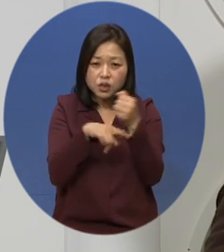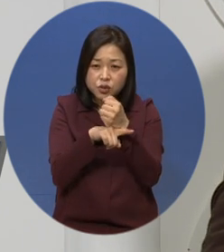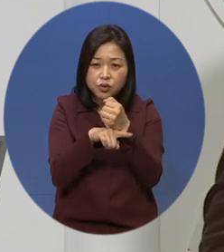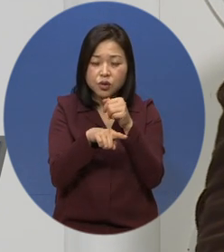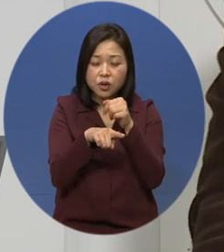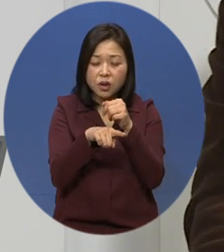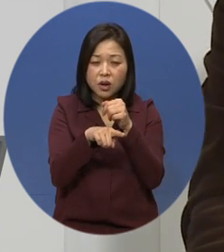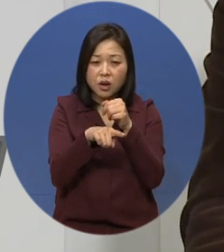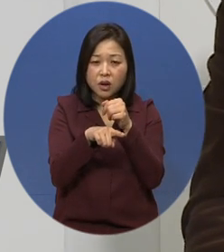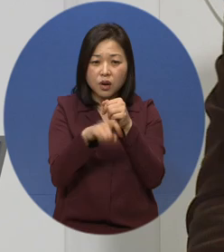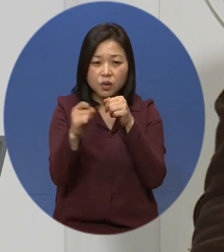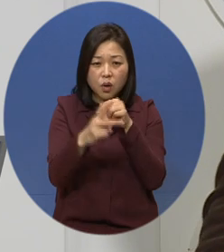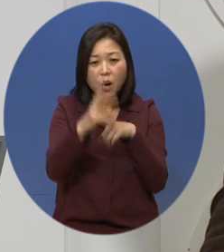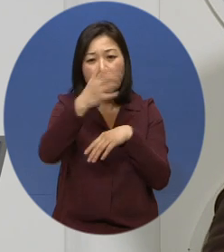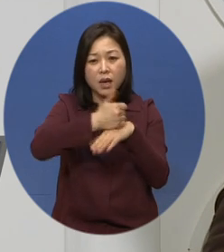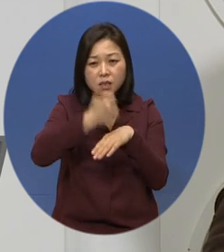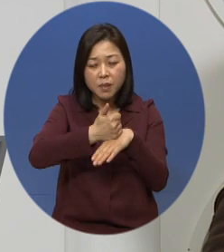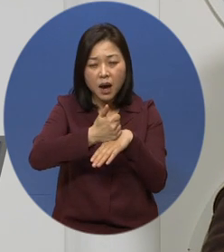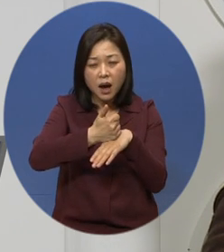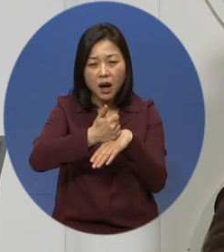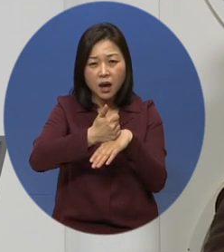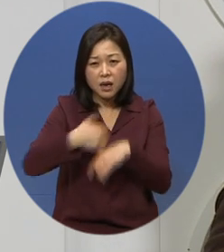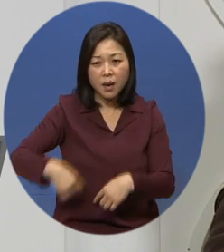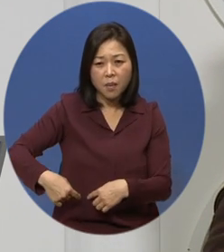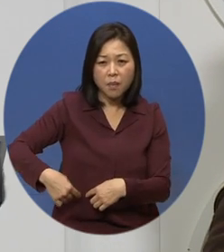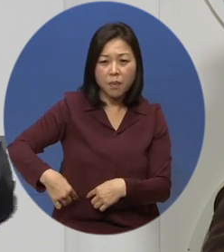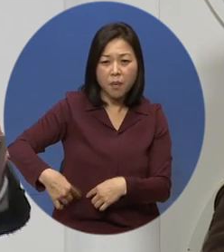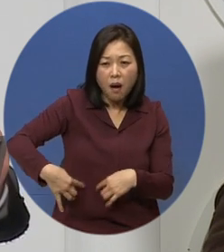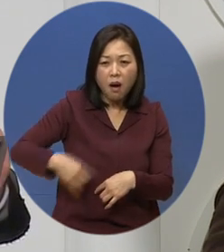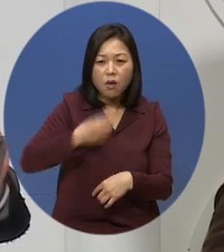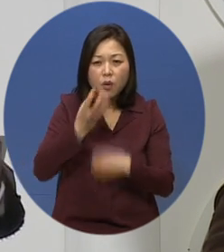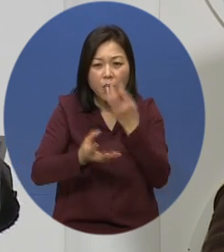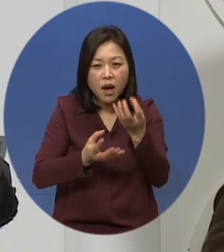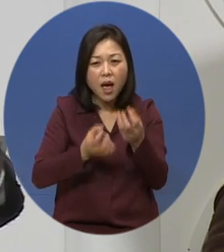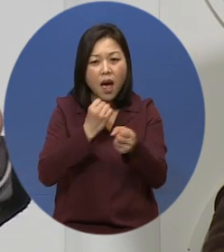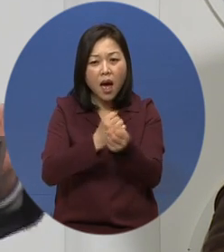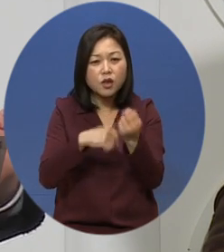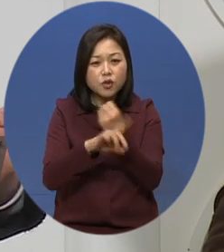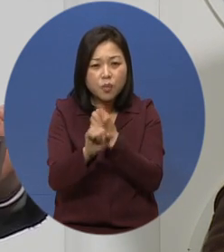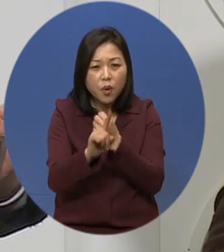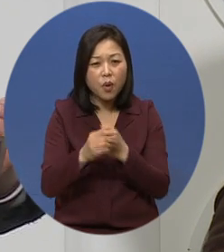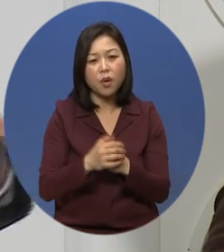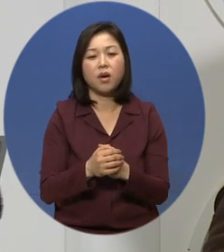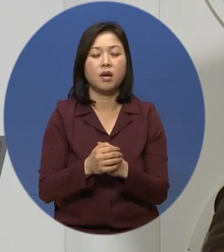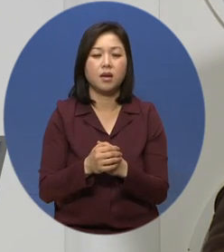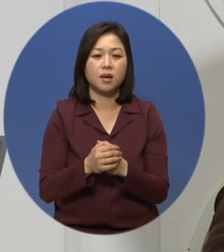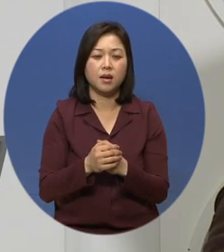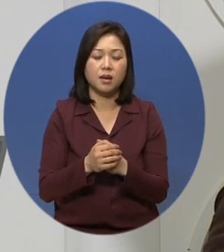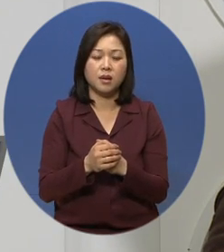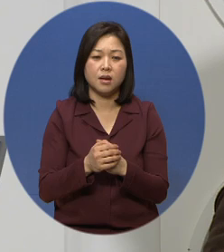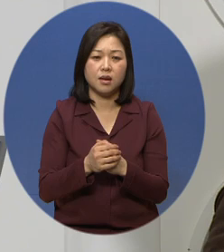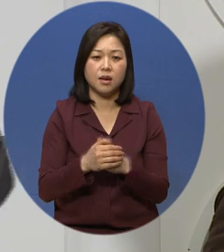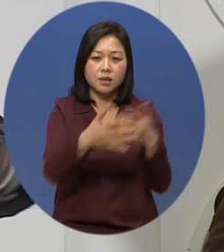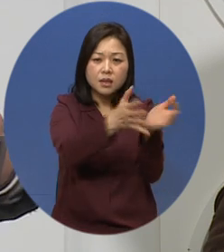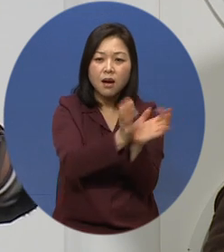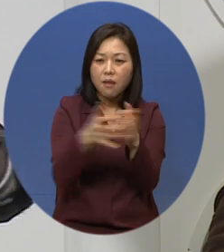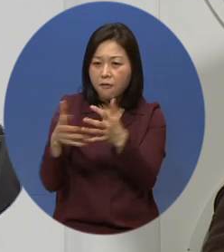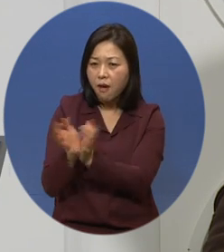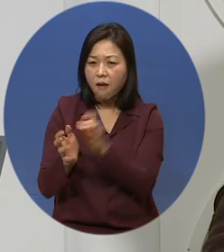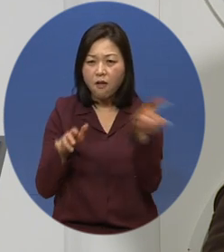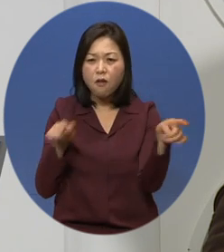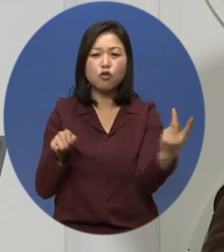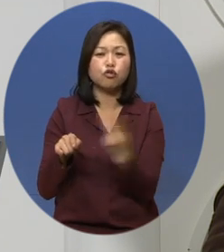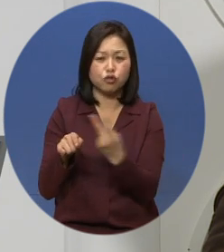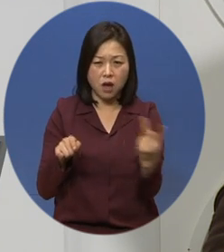마지막 어 고 애로 가냐 면 2 사람들 다 피해서 가 역사의